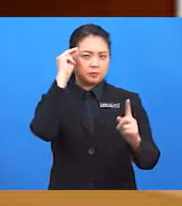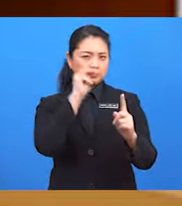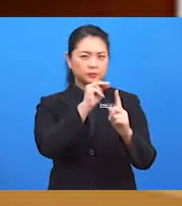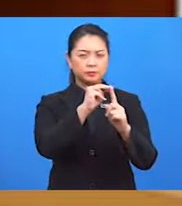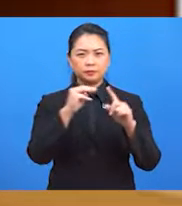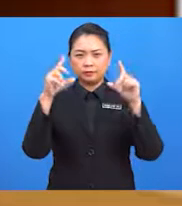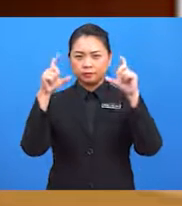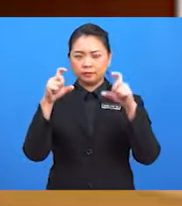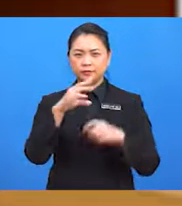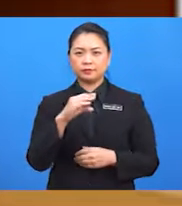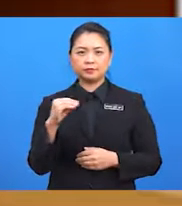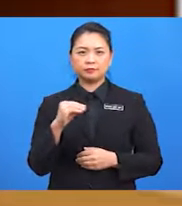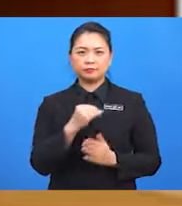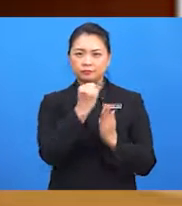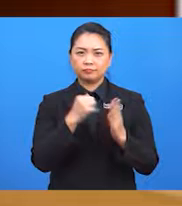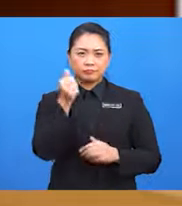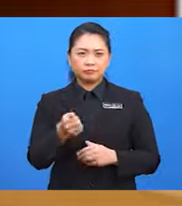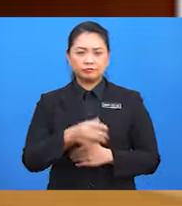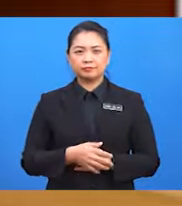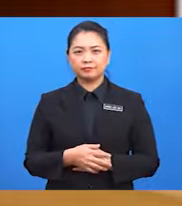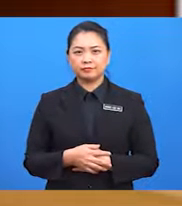fotografi dan artistik anda.